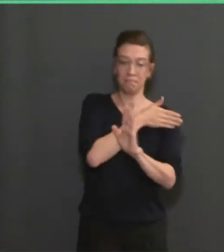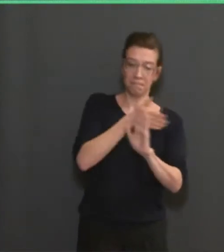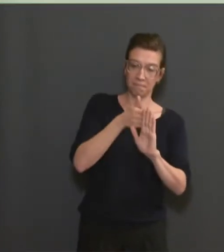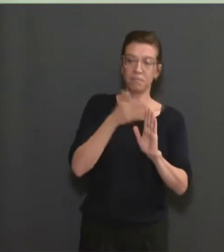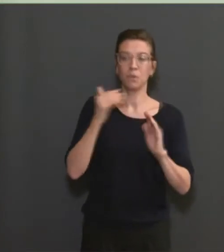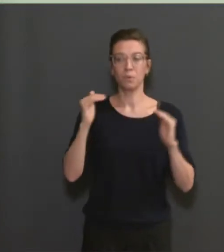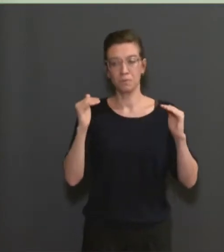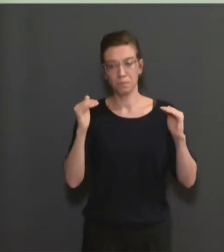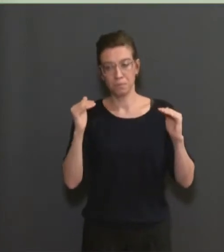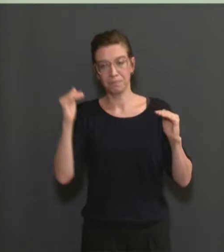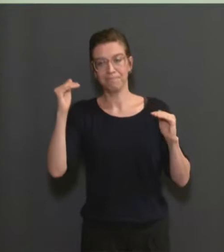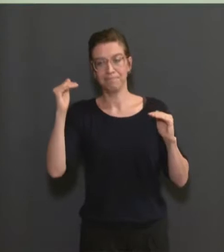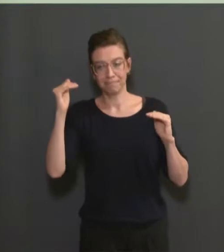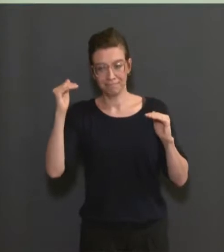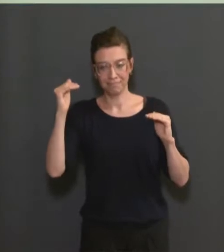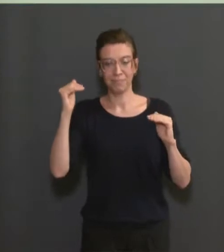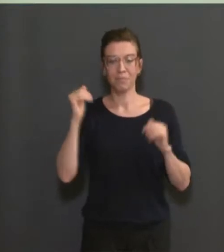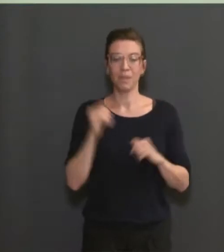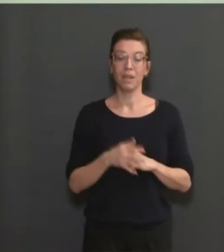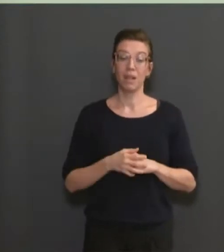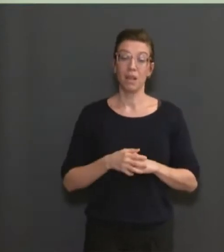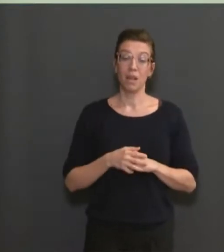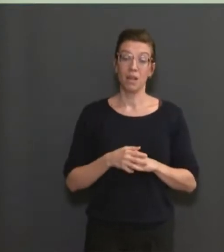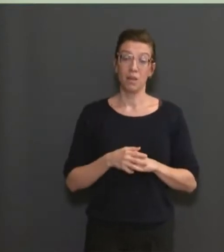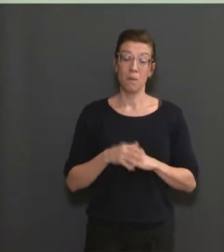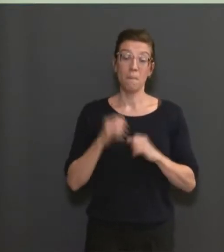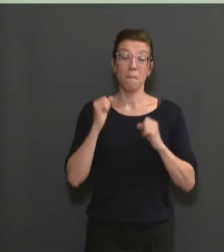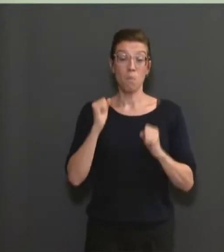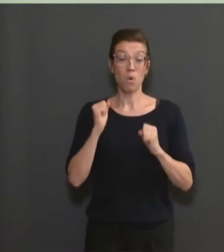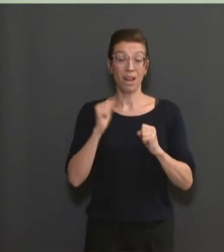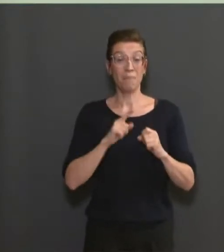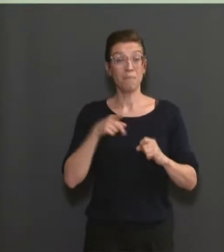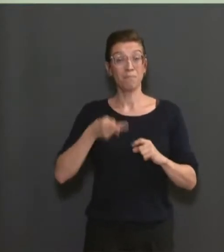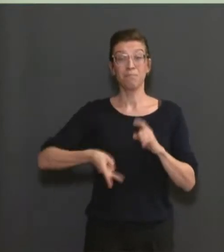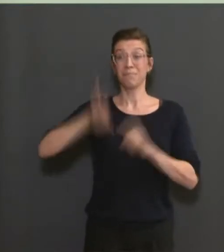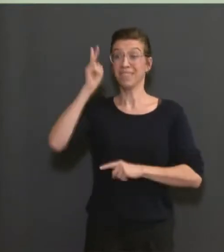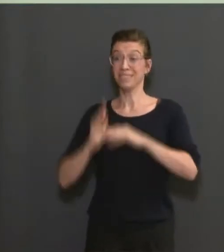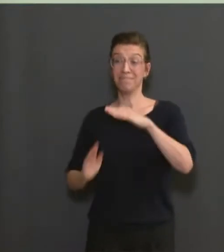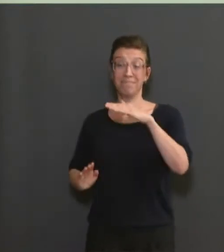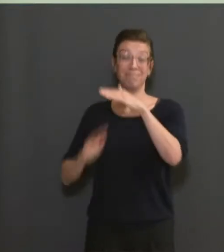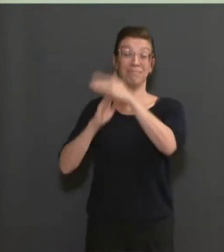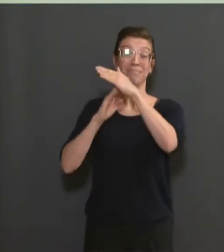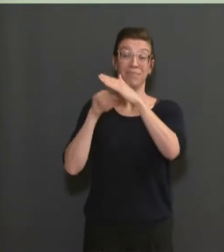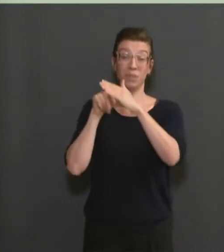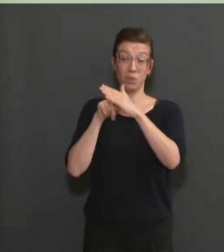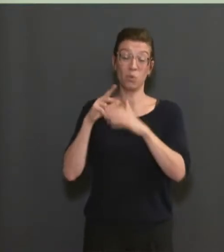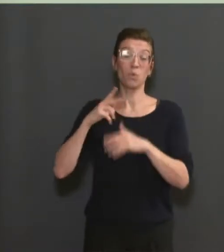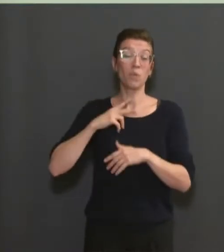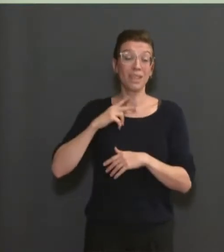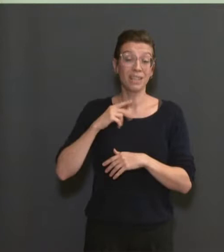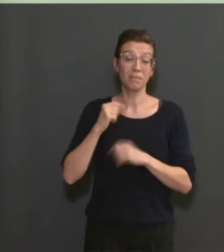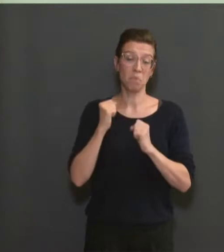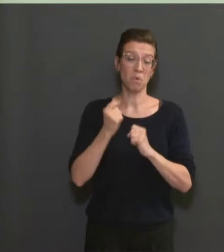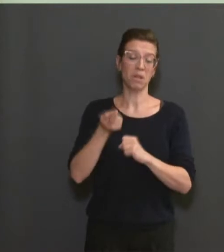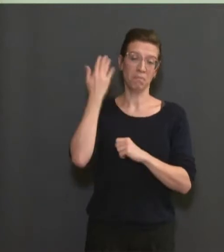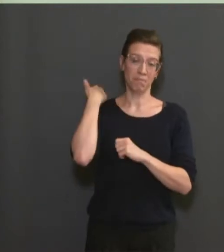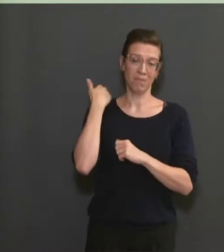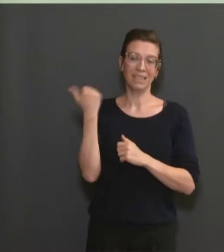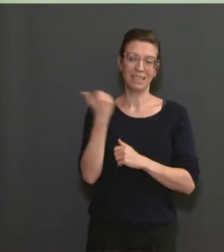zal zich waarschijnlijk aftekenen op vrijdag 6 november met 200 overlijdens op 1